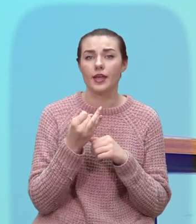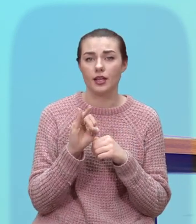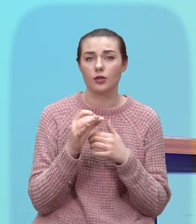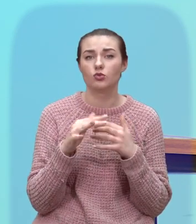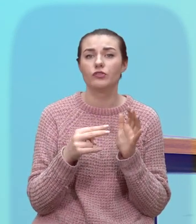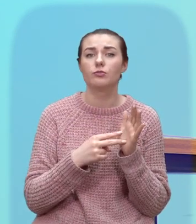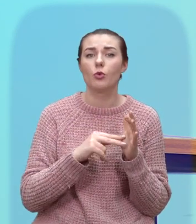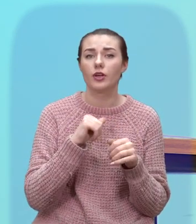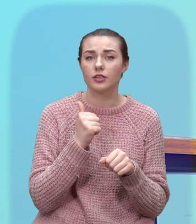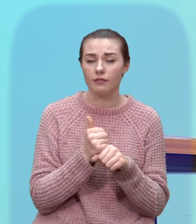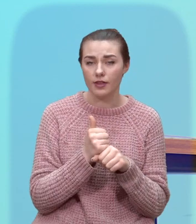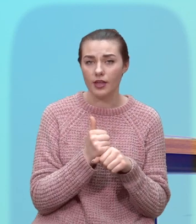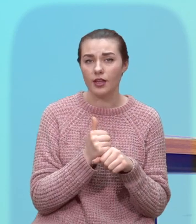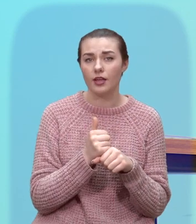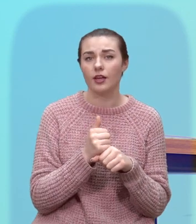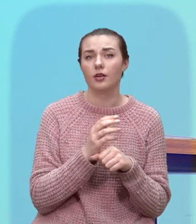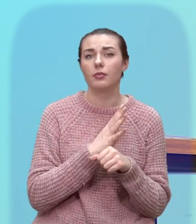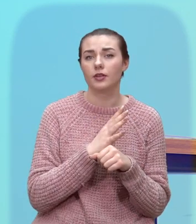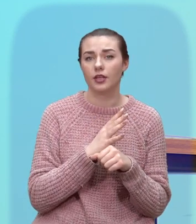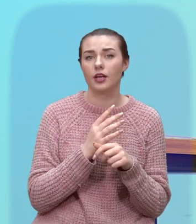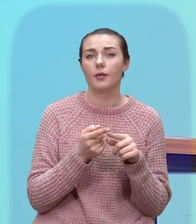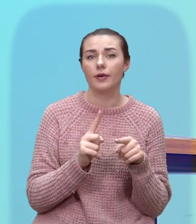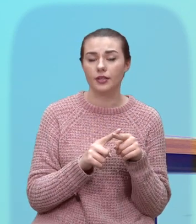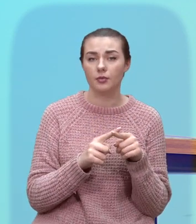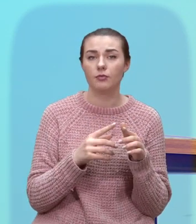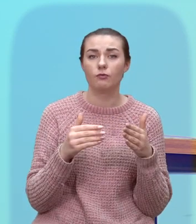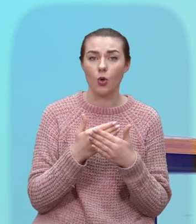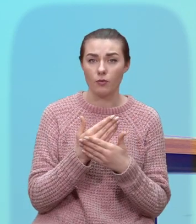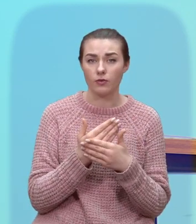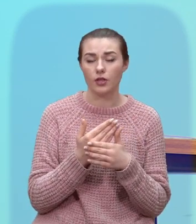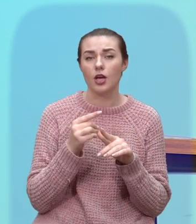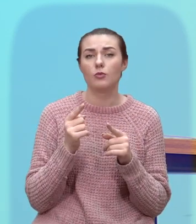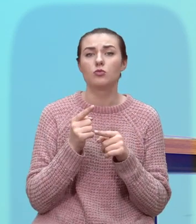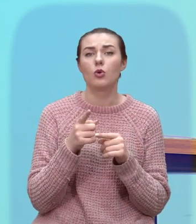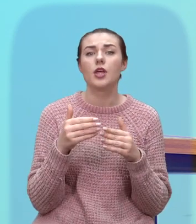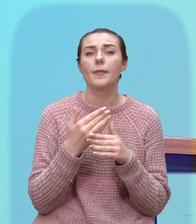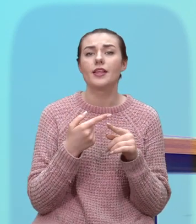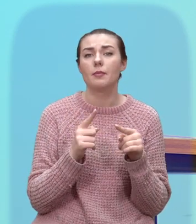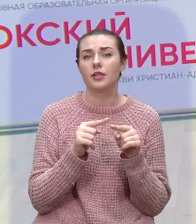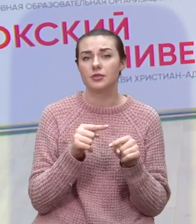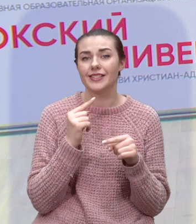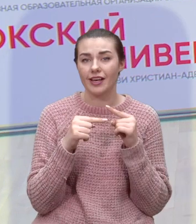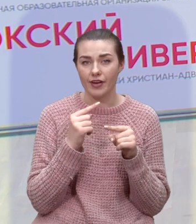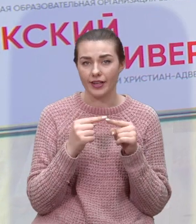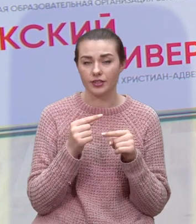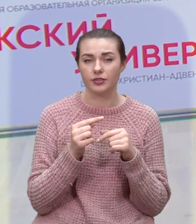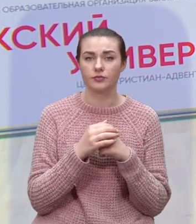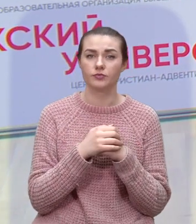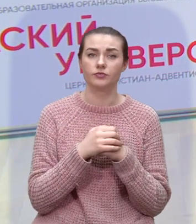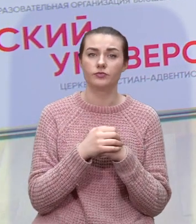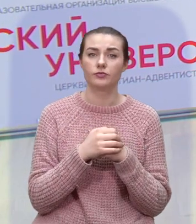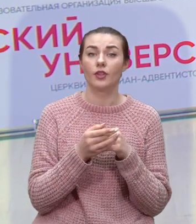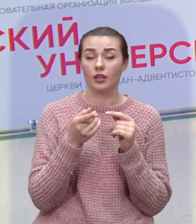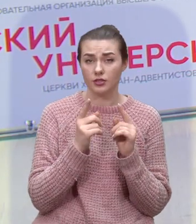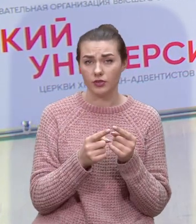уже в 7 главе об этом шла речь вновь о смене империй для чего он опять об этом здесь говорит пожалуйста